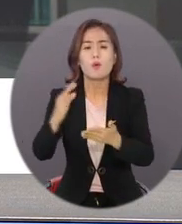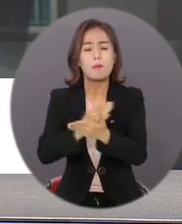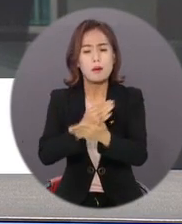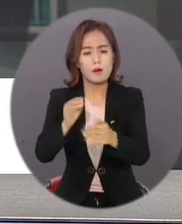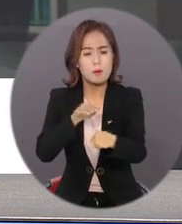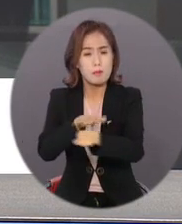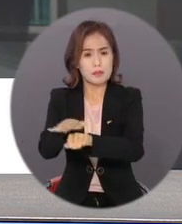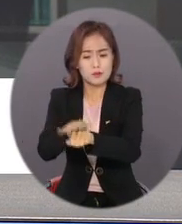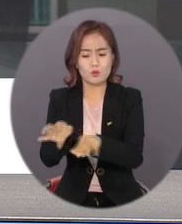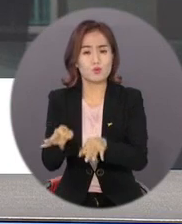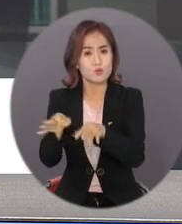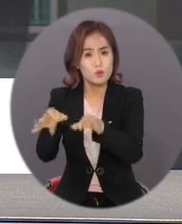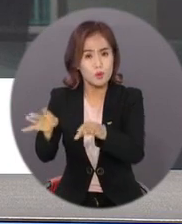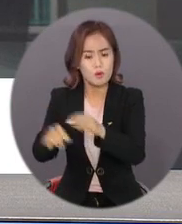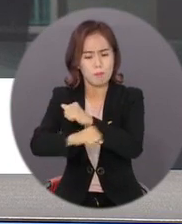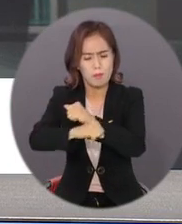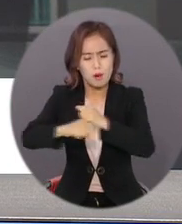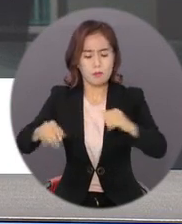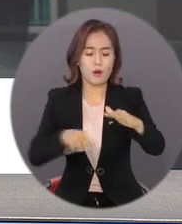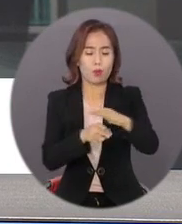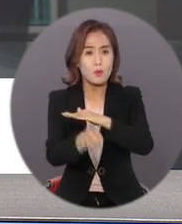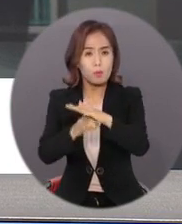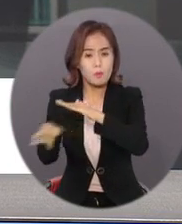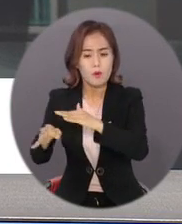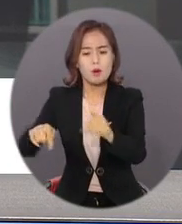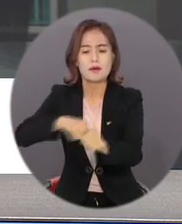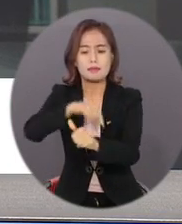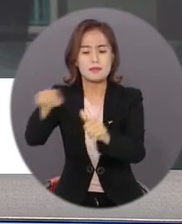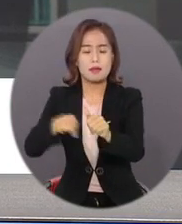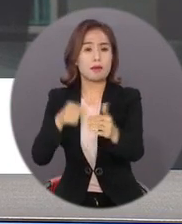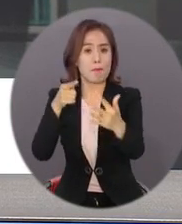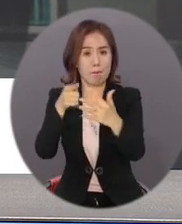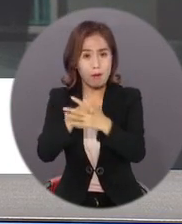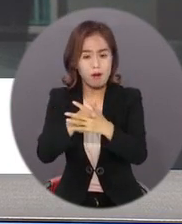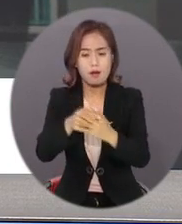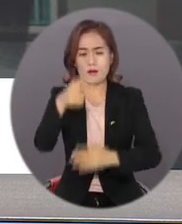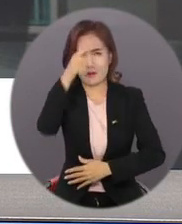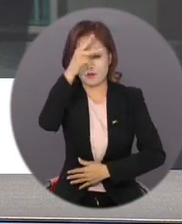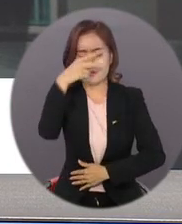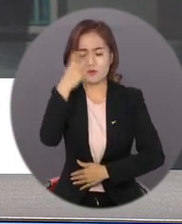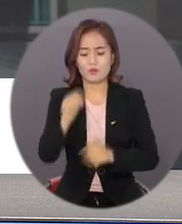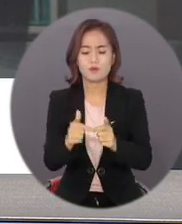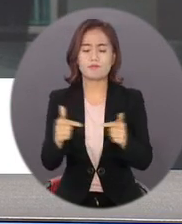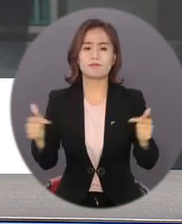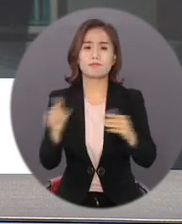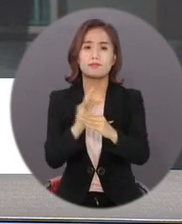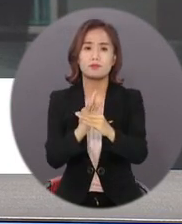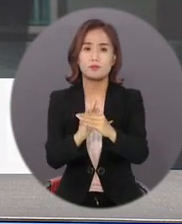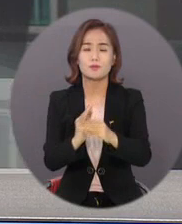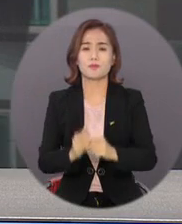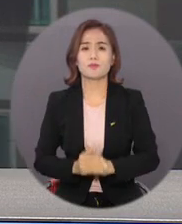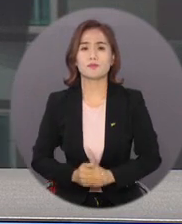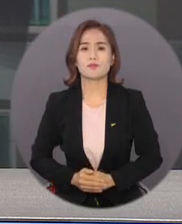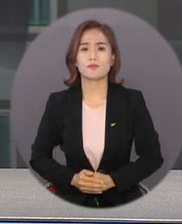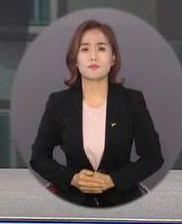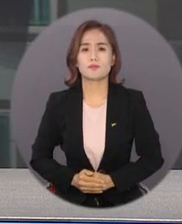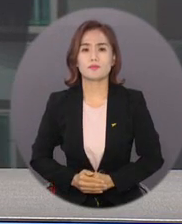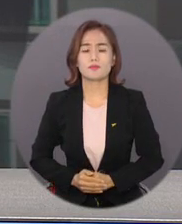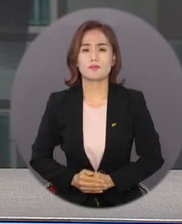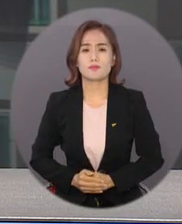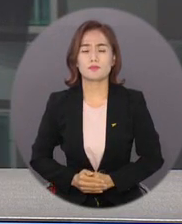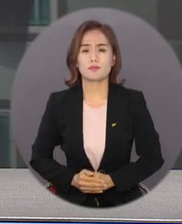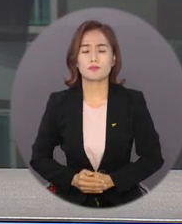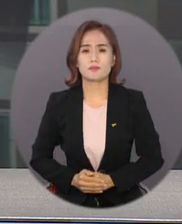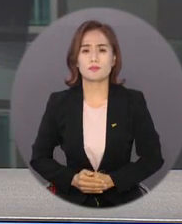방식으로 투기를 하면서 광범위한 로비를 한 정황이 포착돼 경찰이 수사를 확대하고 있습니다. 보도에 이다현